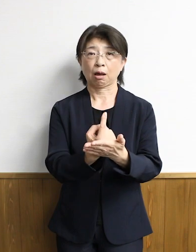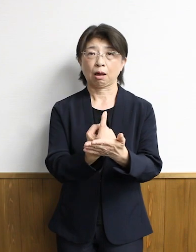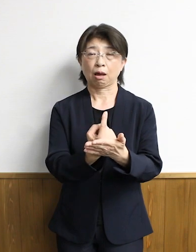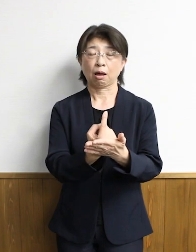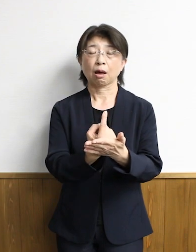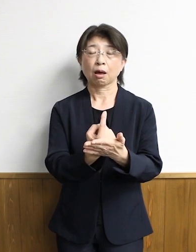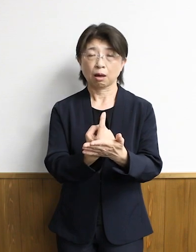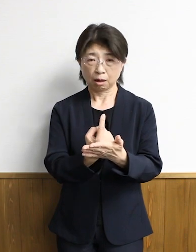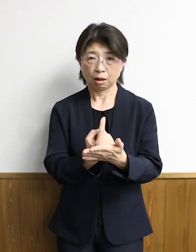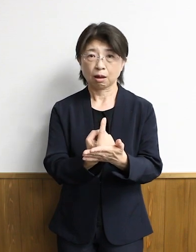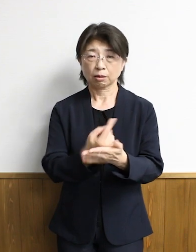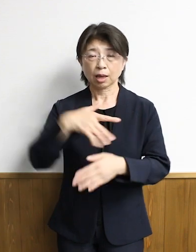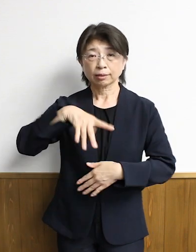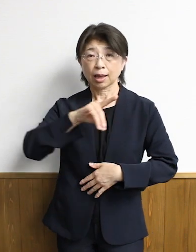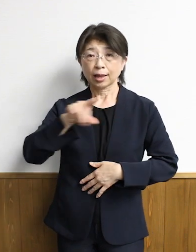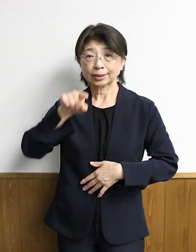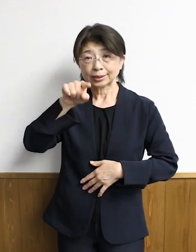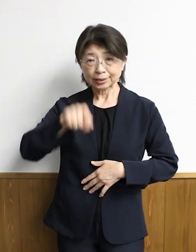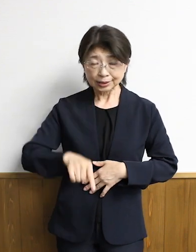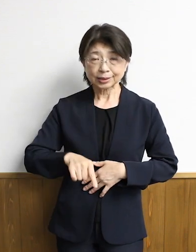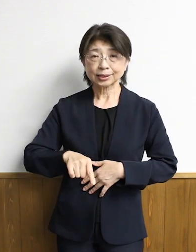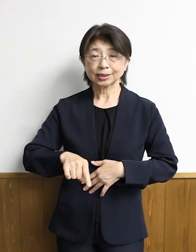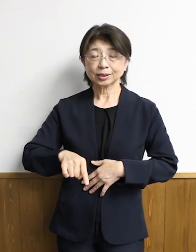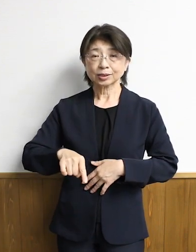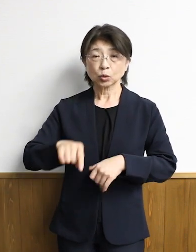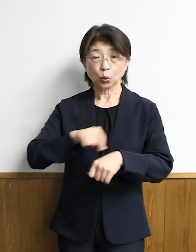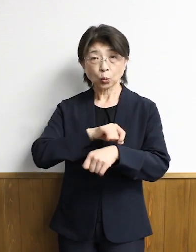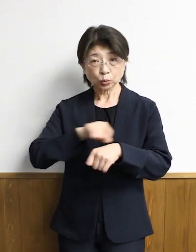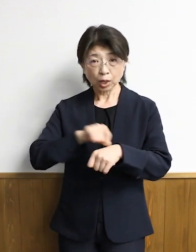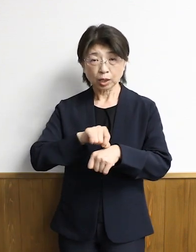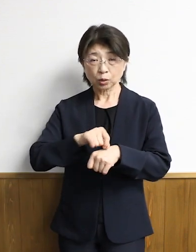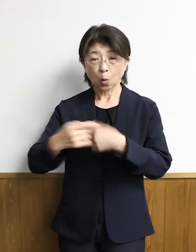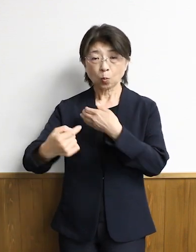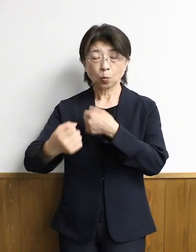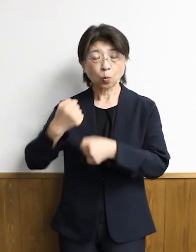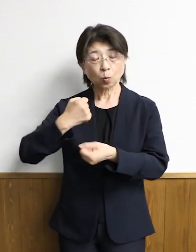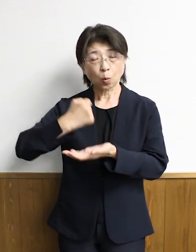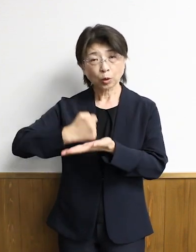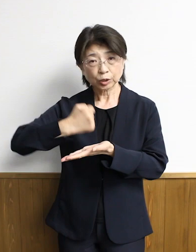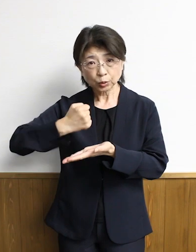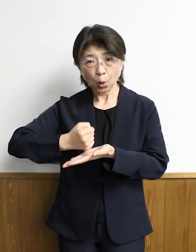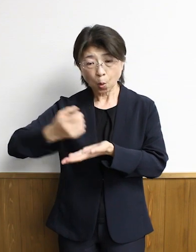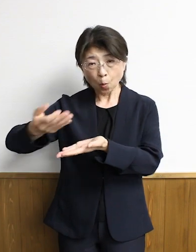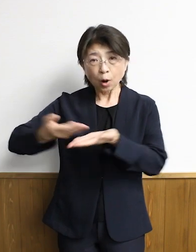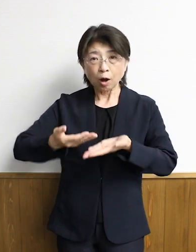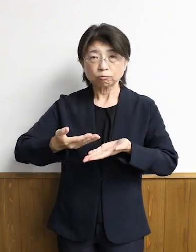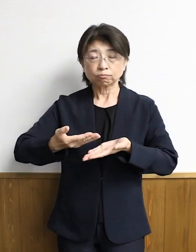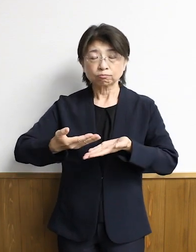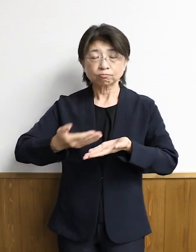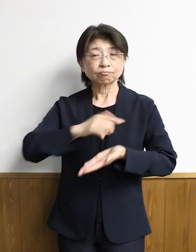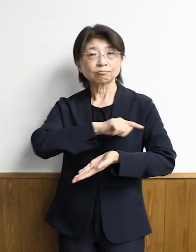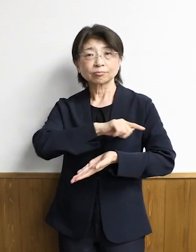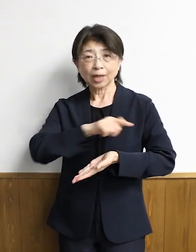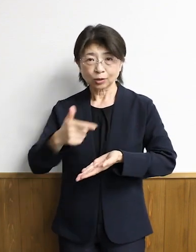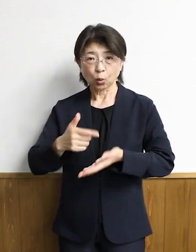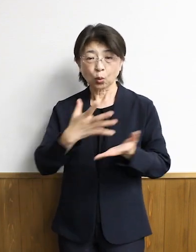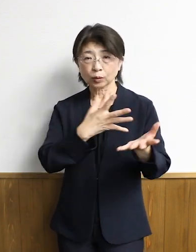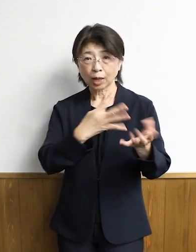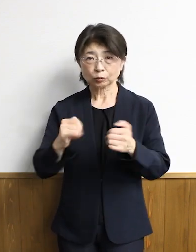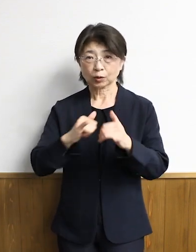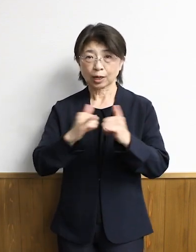ネギーによる得点が受けられるネギーチャレンジを活用しより多くの方に参加して